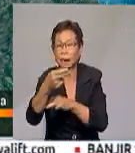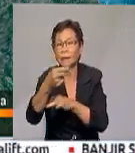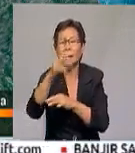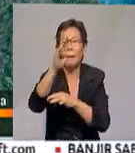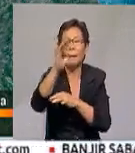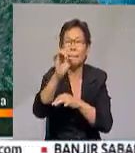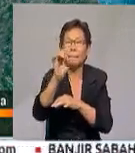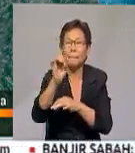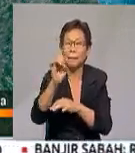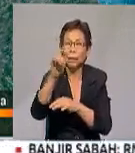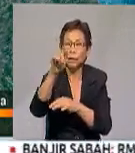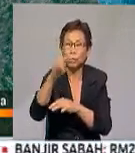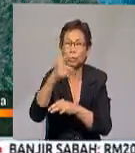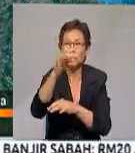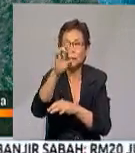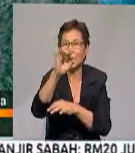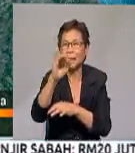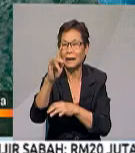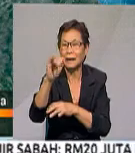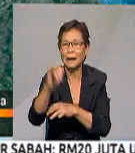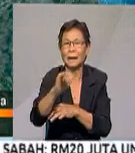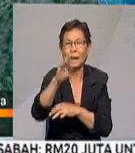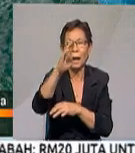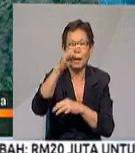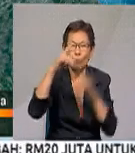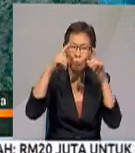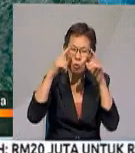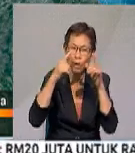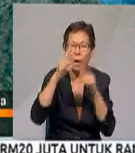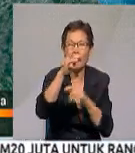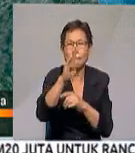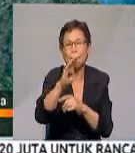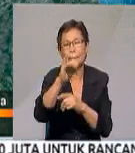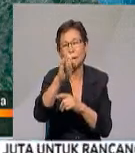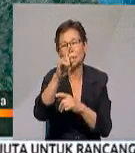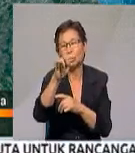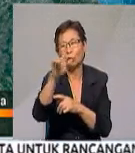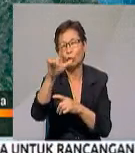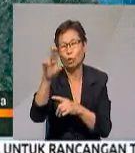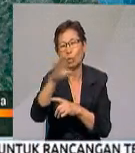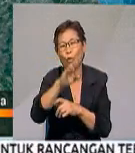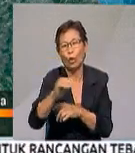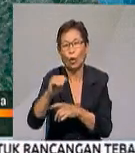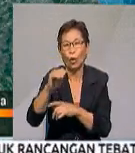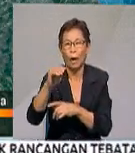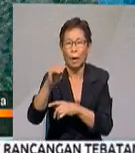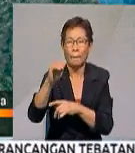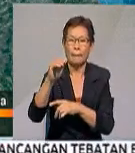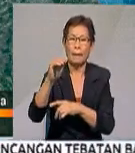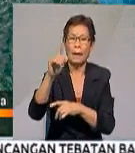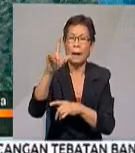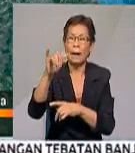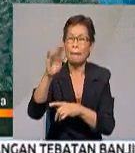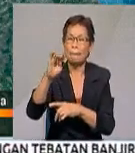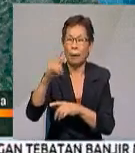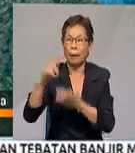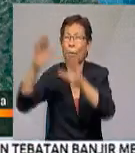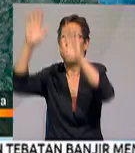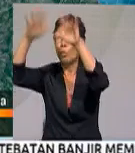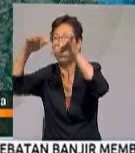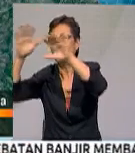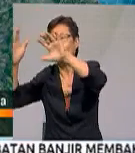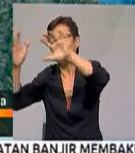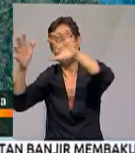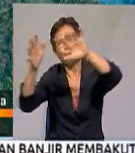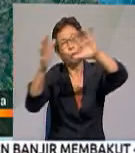Sarike, Pedalaman Kapit, Mukah, Bintulu, Miri dan juga Limbang. Di Sabah pula, hujan ini lebih bergerak ke arah barat Sabah